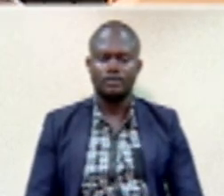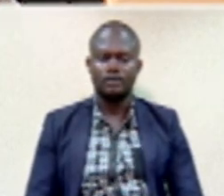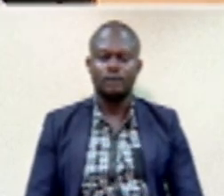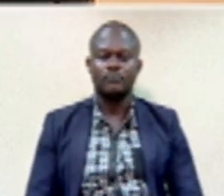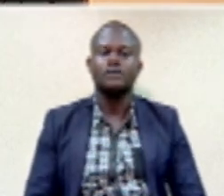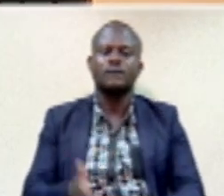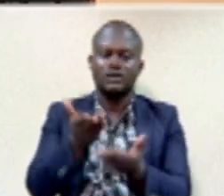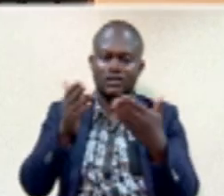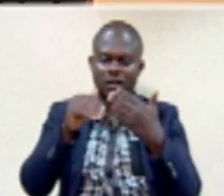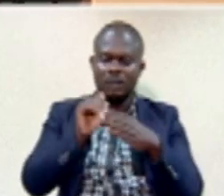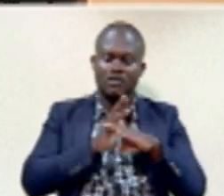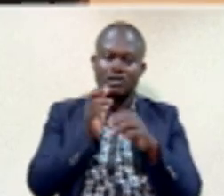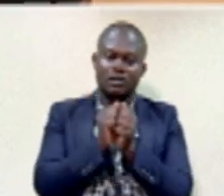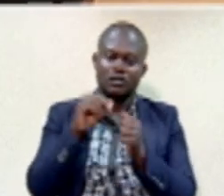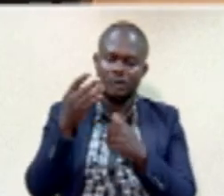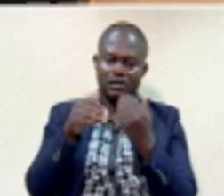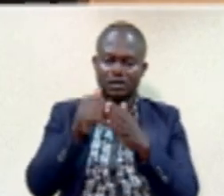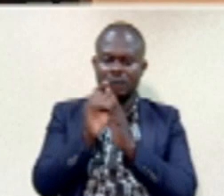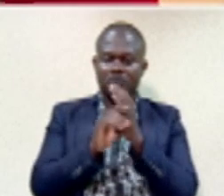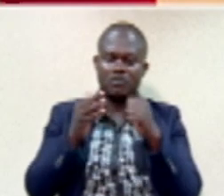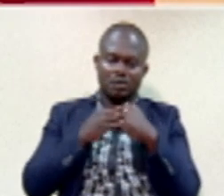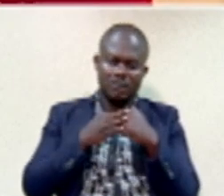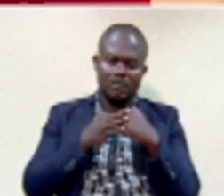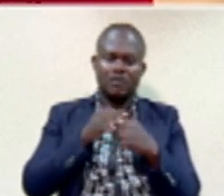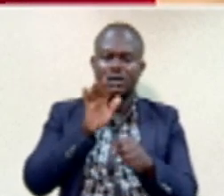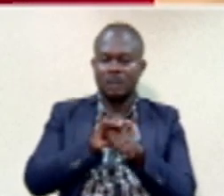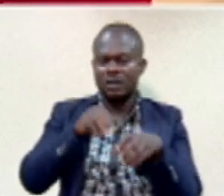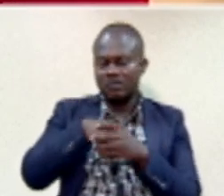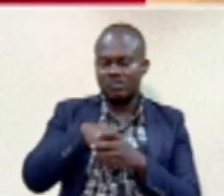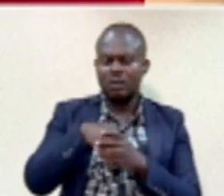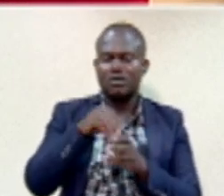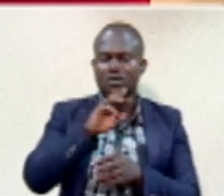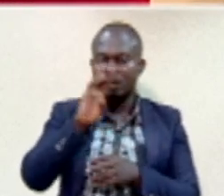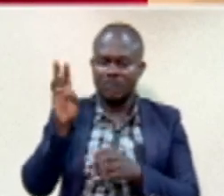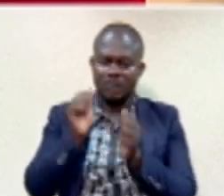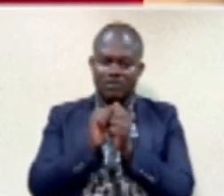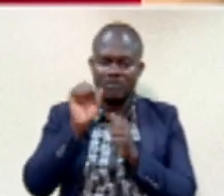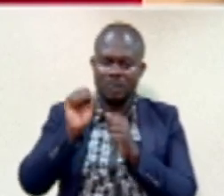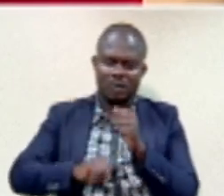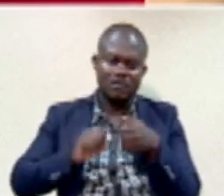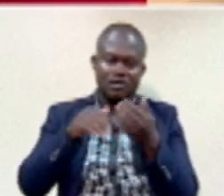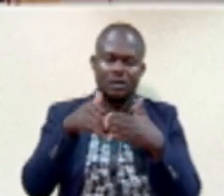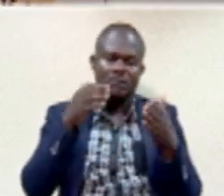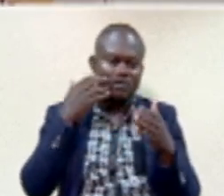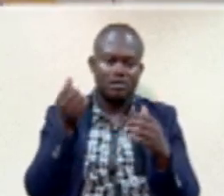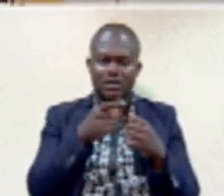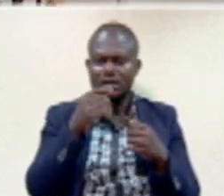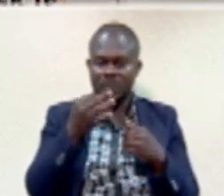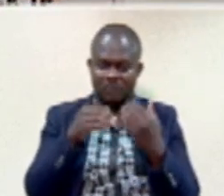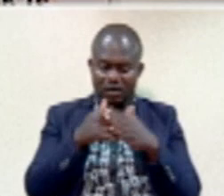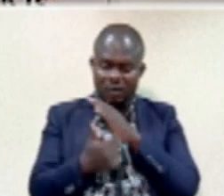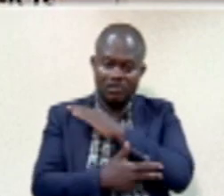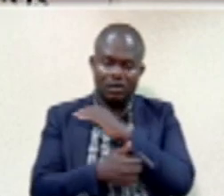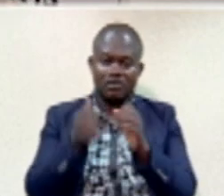sitasiyo za lisansi na peteroli zigera kuri 14 zo mu turere 8 twiganjemo two mu ntara y'Iburengerazuba n'Amajyepfo nizo zimaze amezi 3 zibasiwe